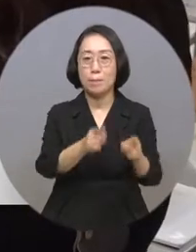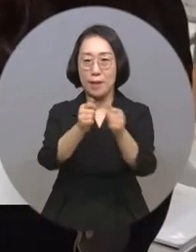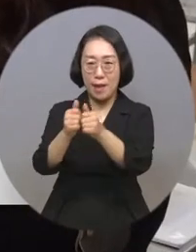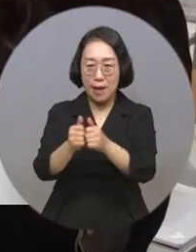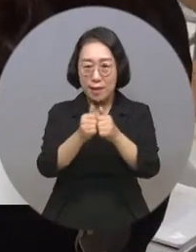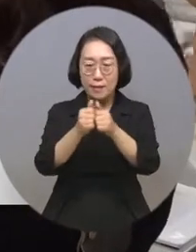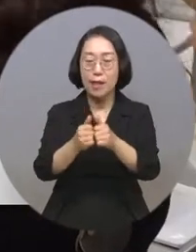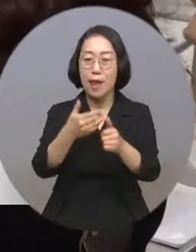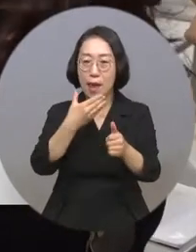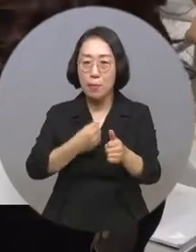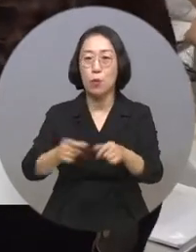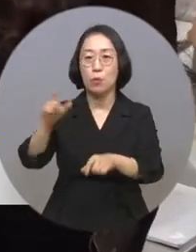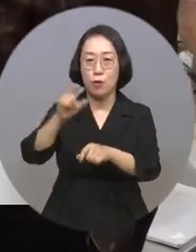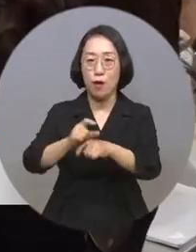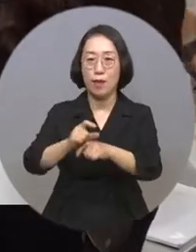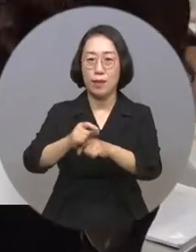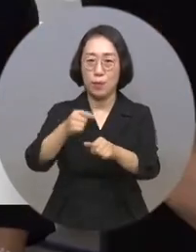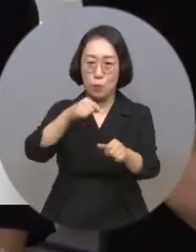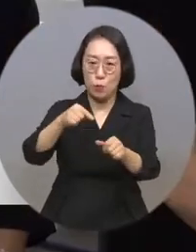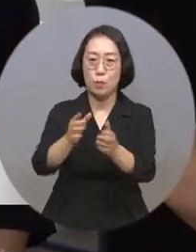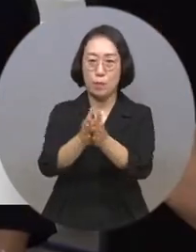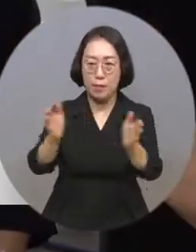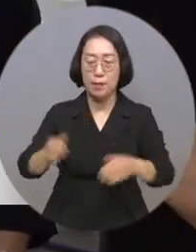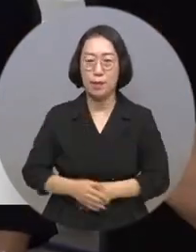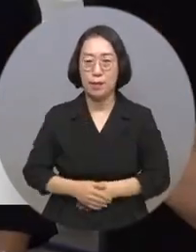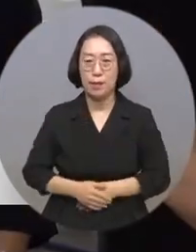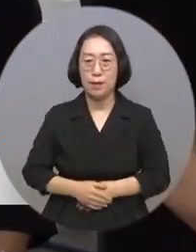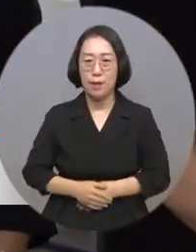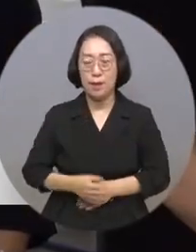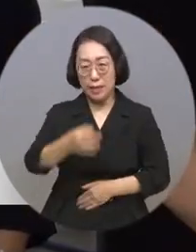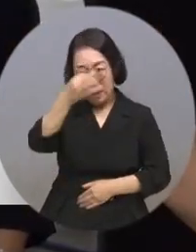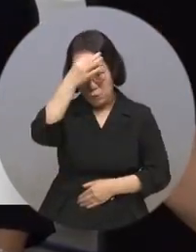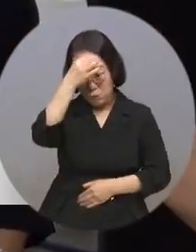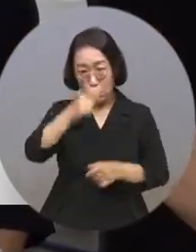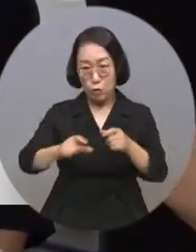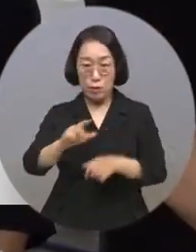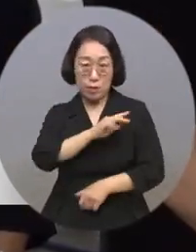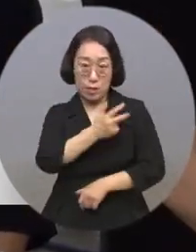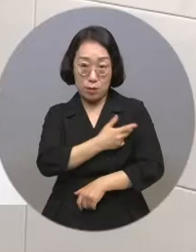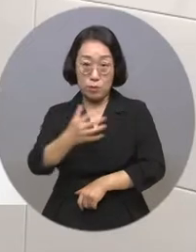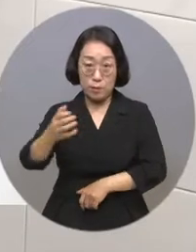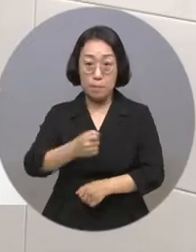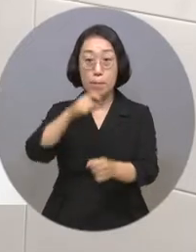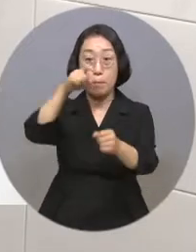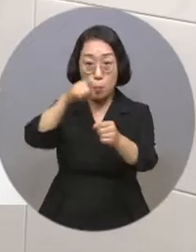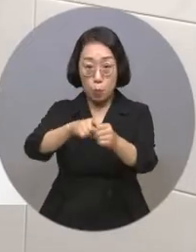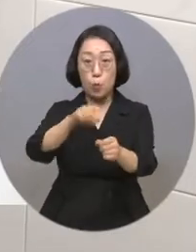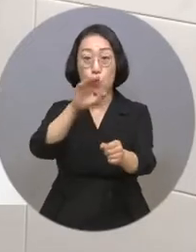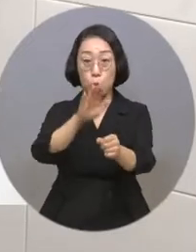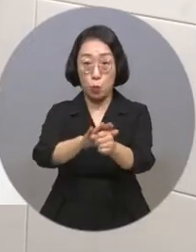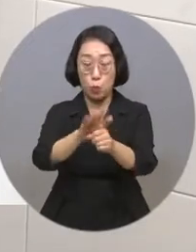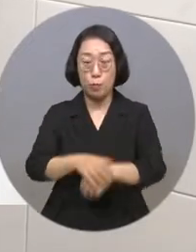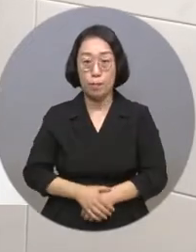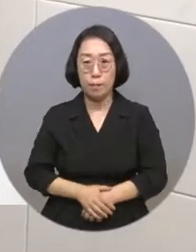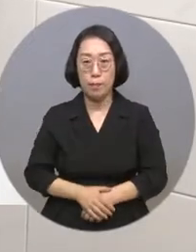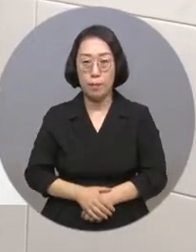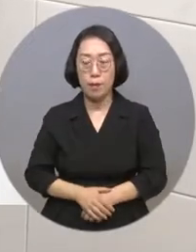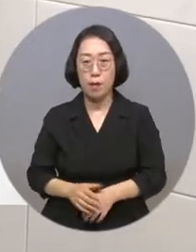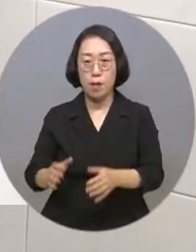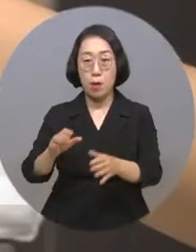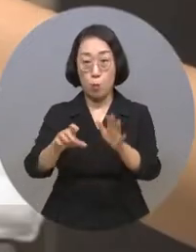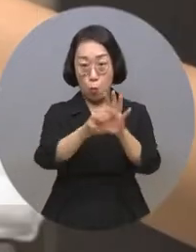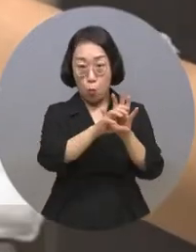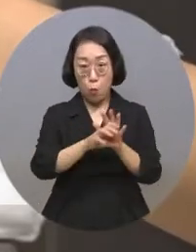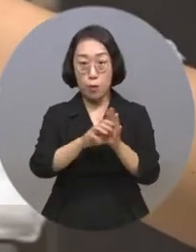열렸습니다. 장애인들의 개인 역량 향상과 자격증 취득을 위해 만들어진 이번 강좌는 철저한 방역수칙